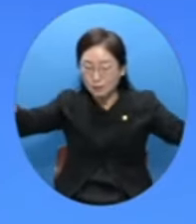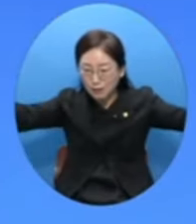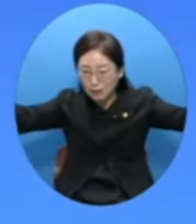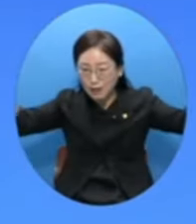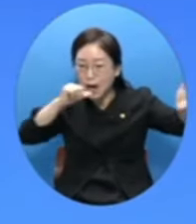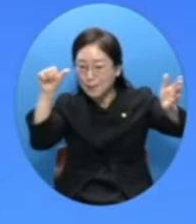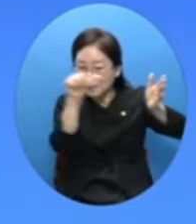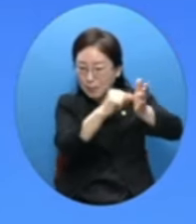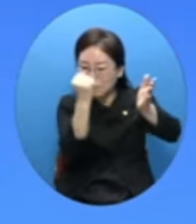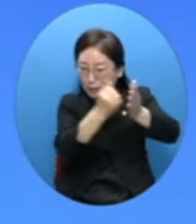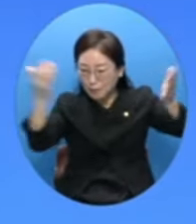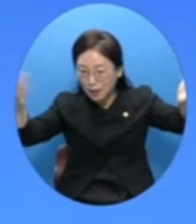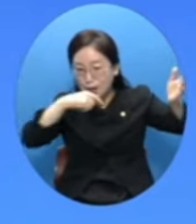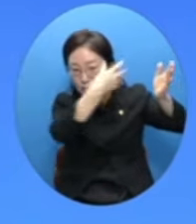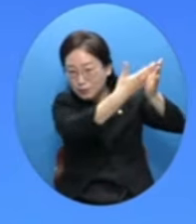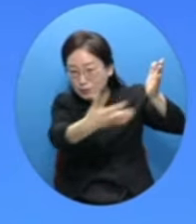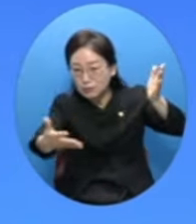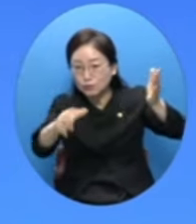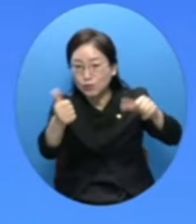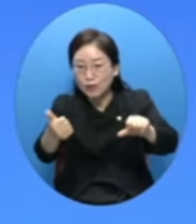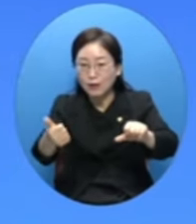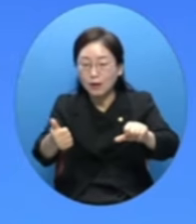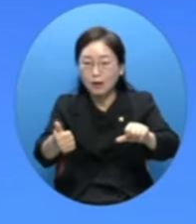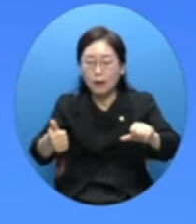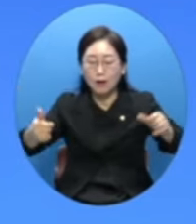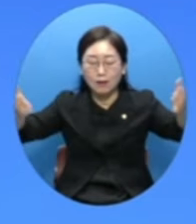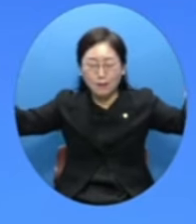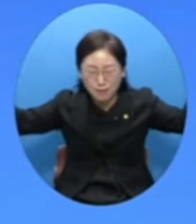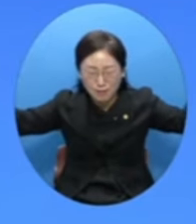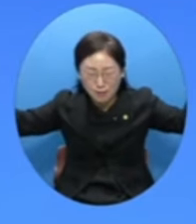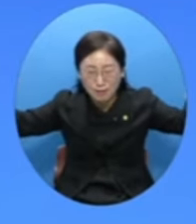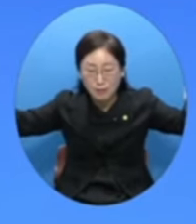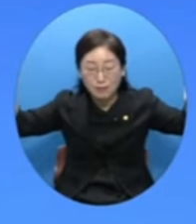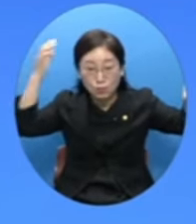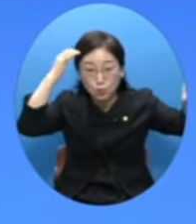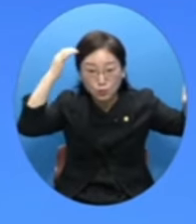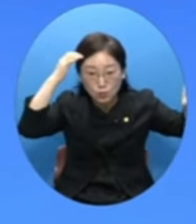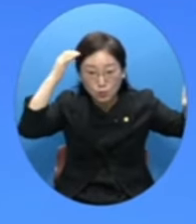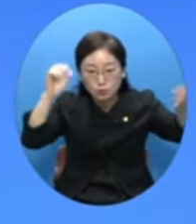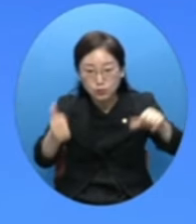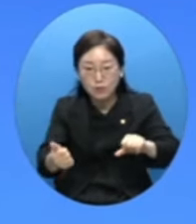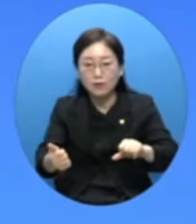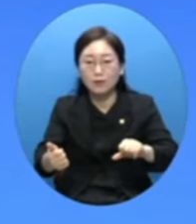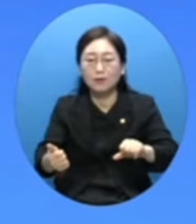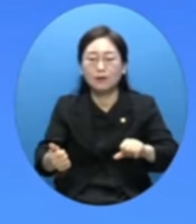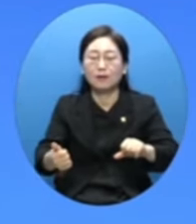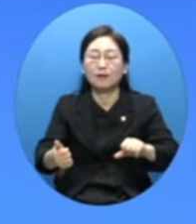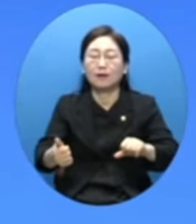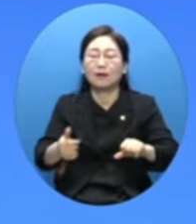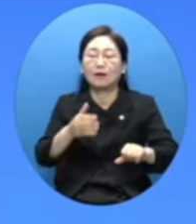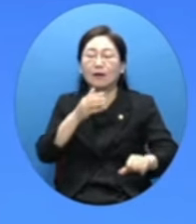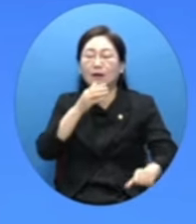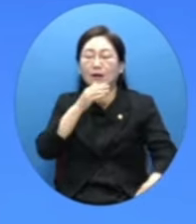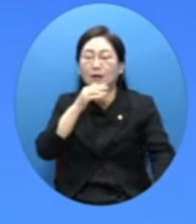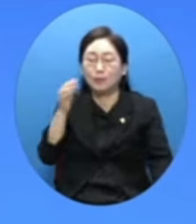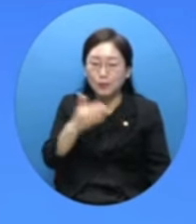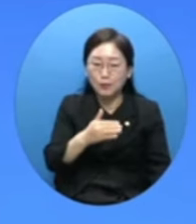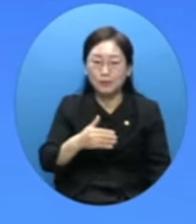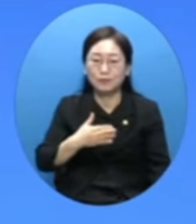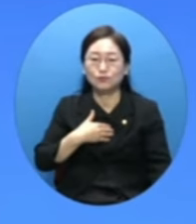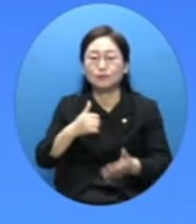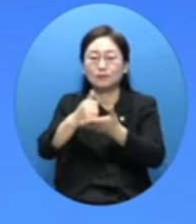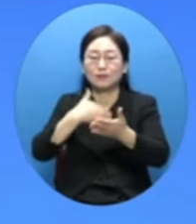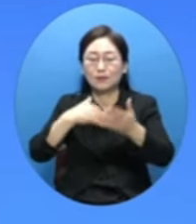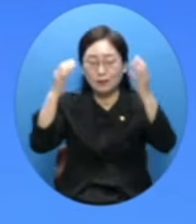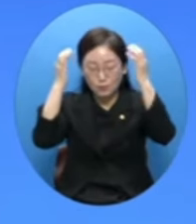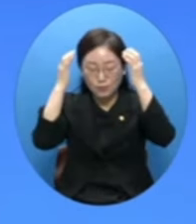모서 필리 돌아가실 때 꼼짝 못하고 고통속에 돌아가셨는데 그때로부터 주님이 나의